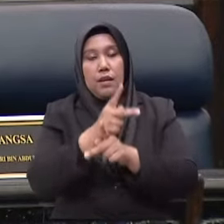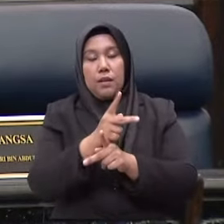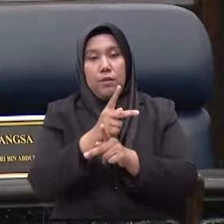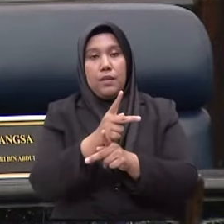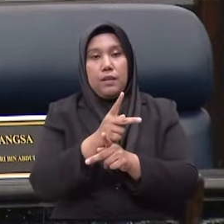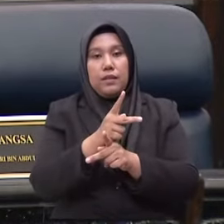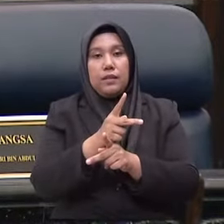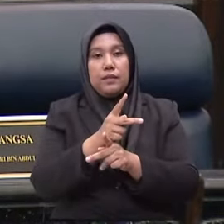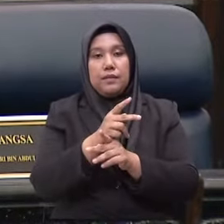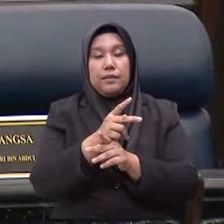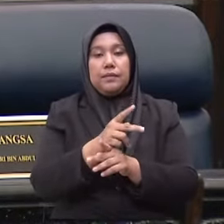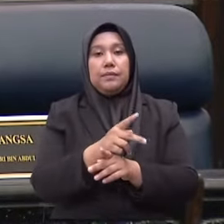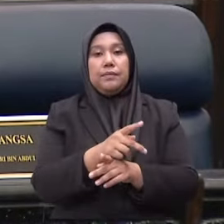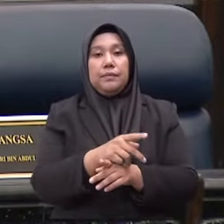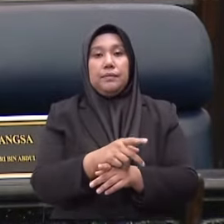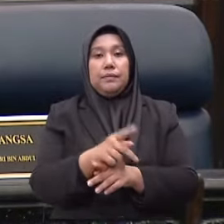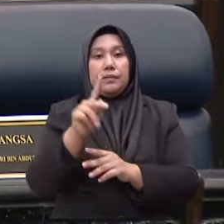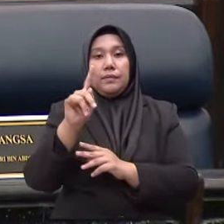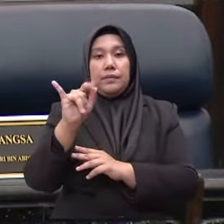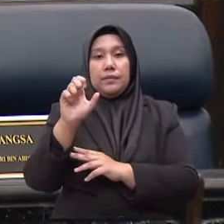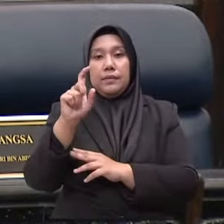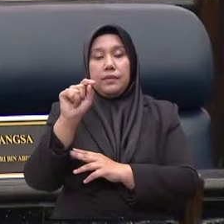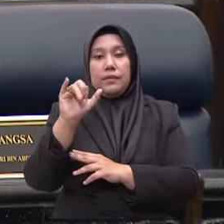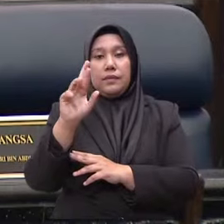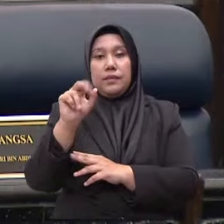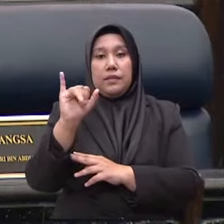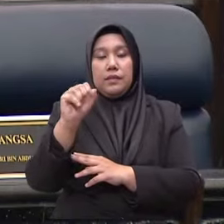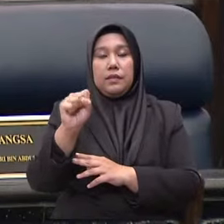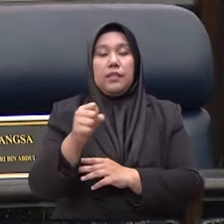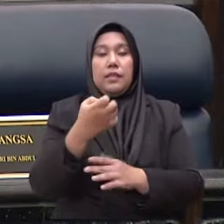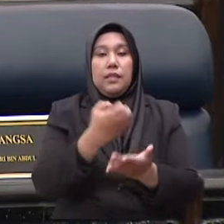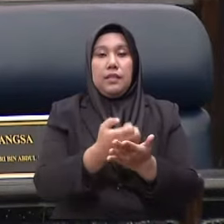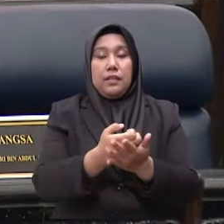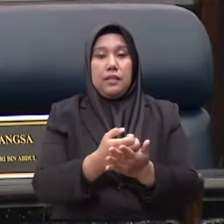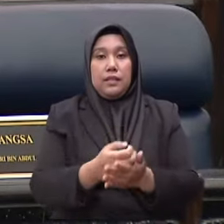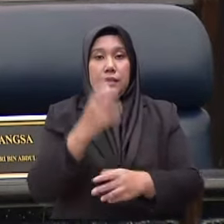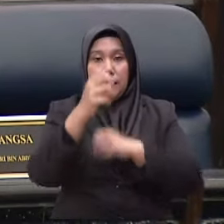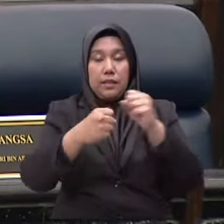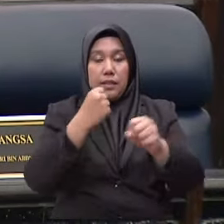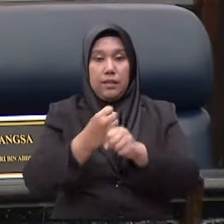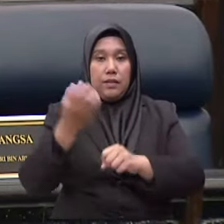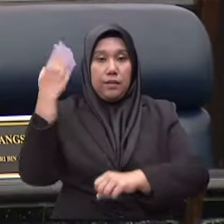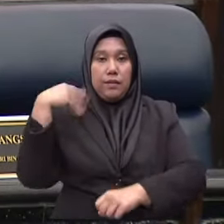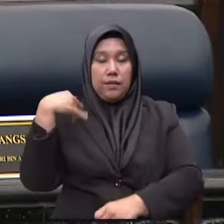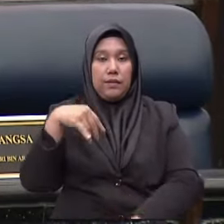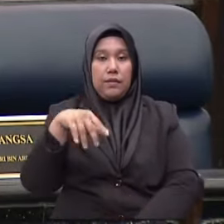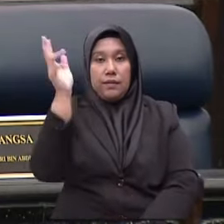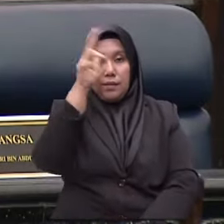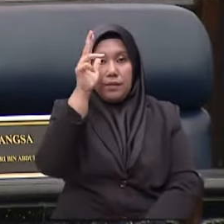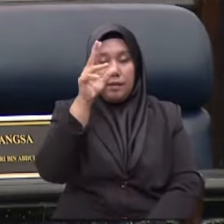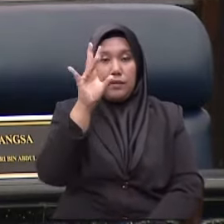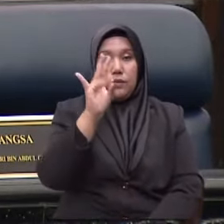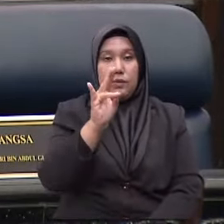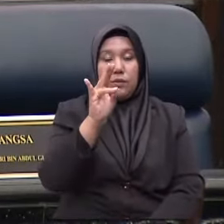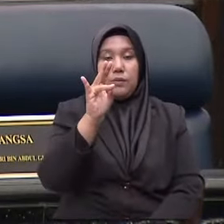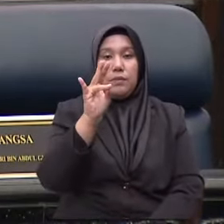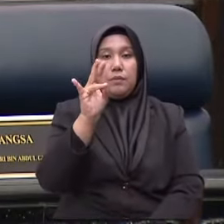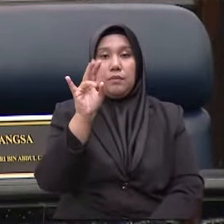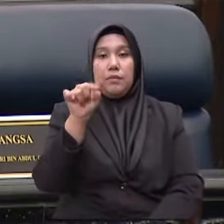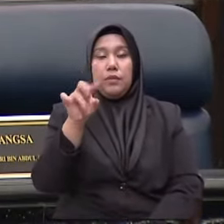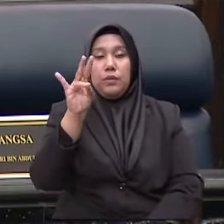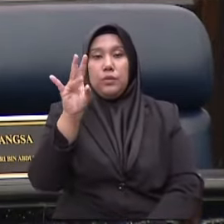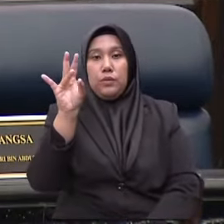subsidi tahun lepas kerajaan membelanjakan sejumlah 77.3 bilion untuk